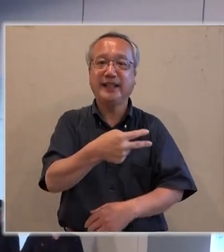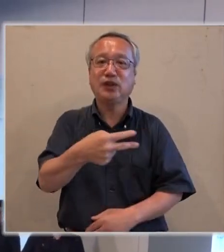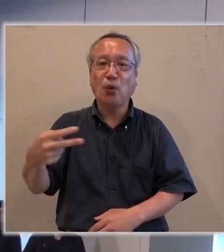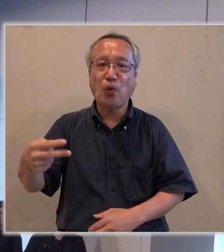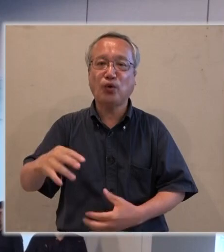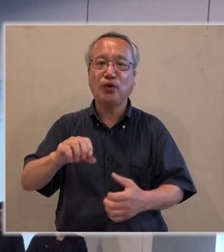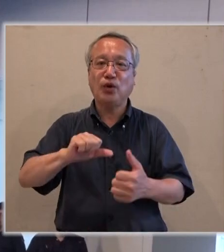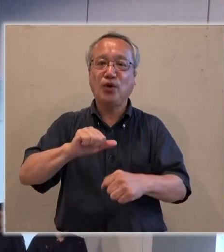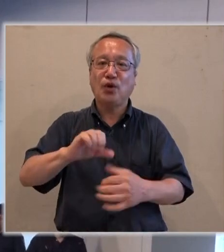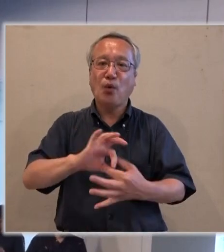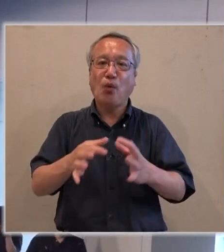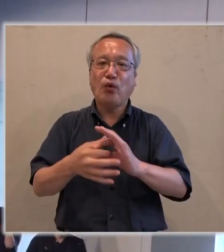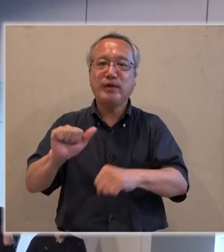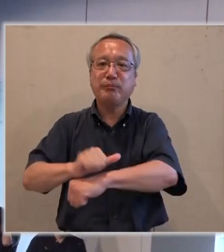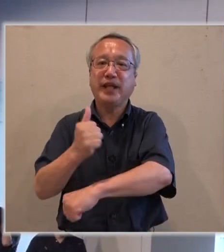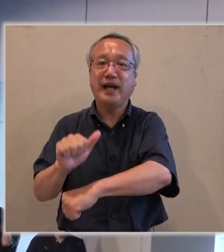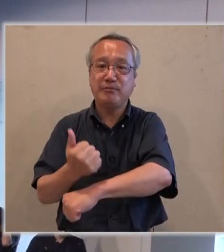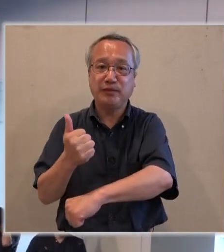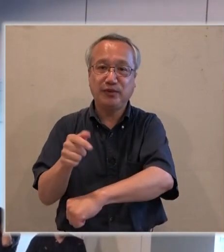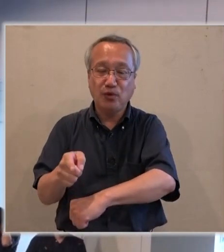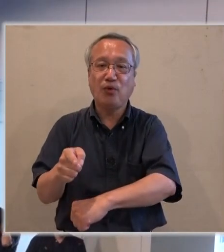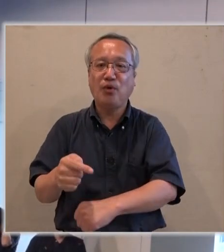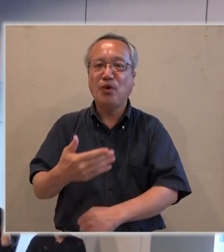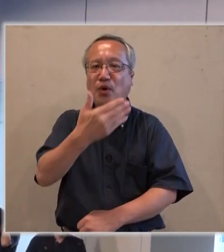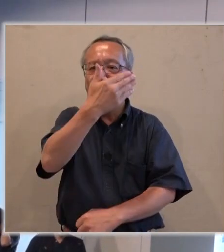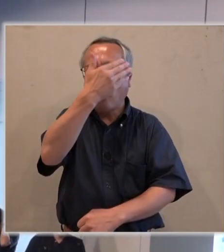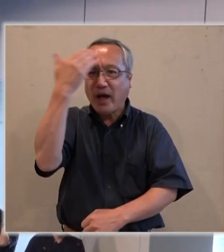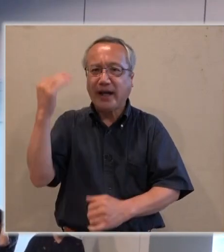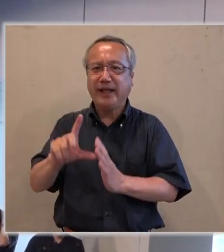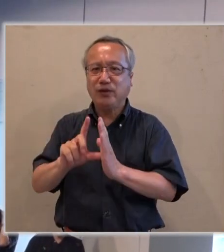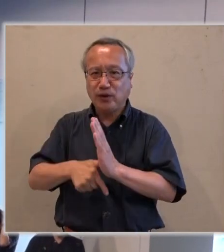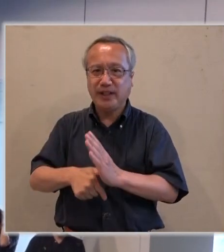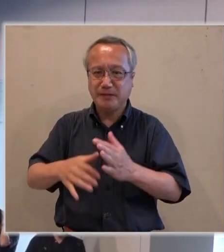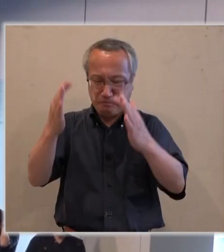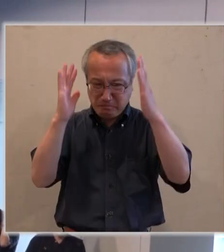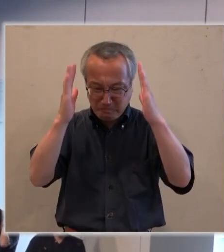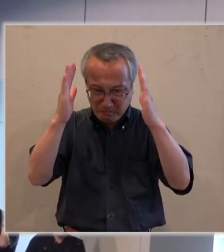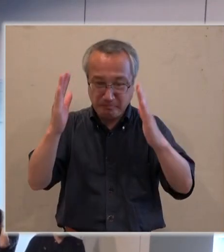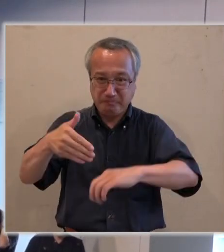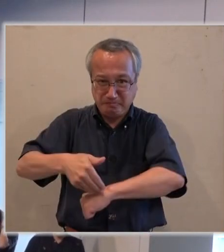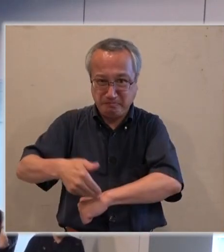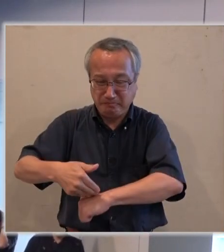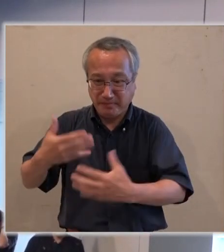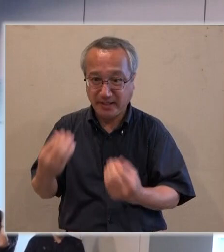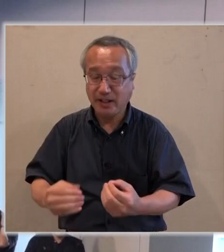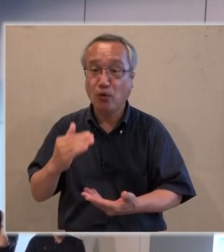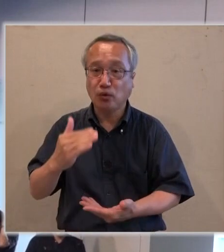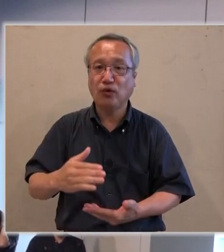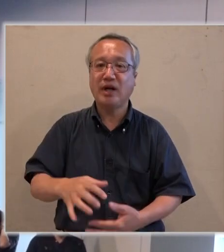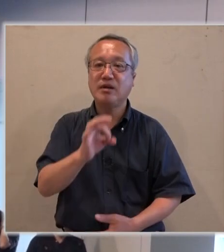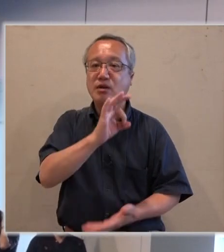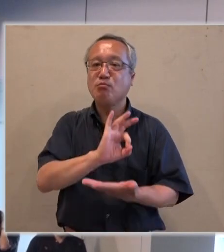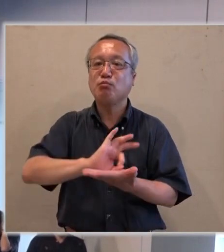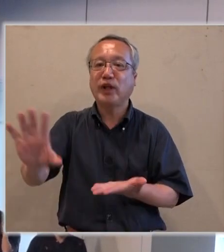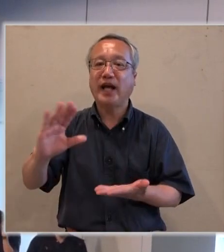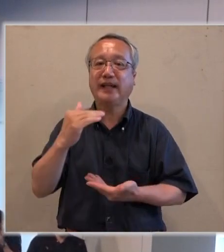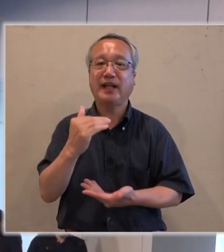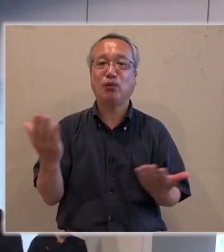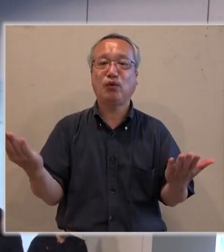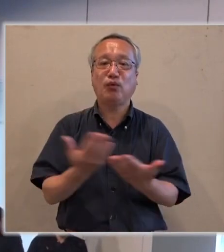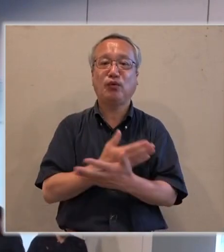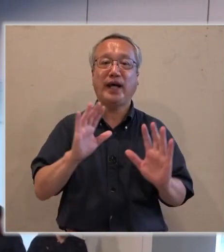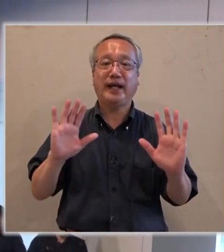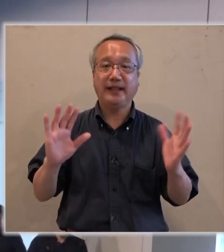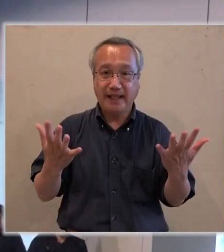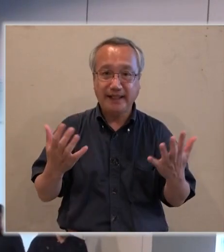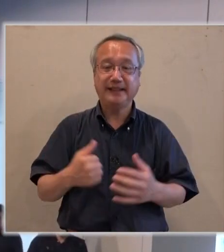ン の若い時に汗流したのは何も一つも無駄になることはないと思う。その汗を